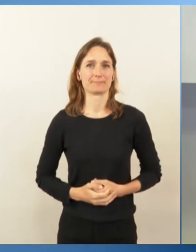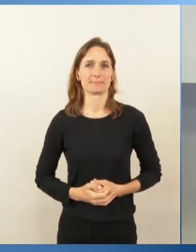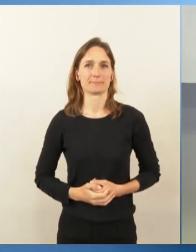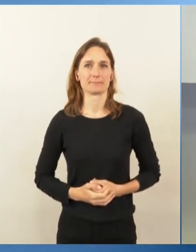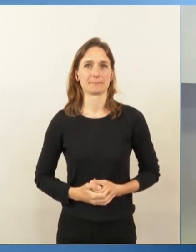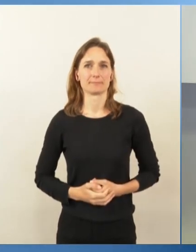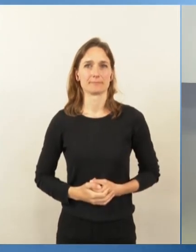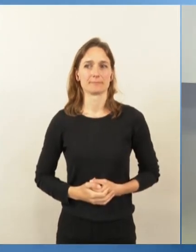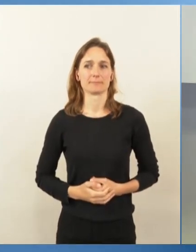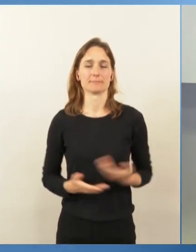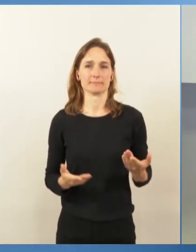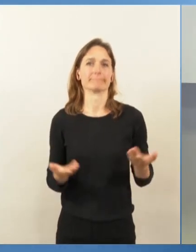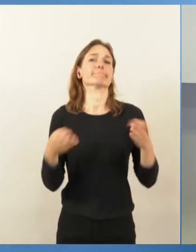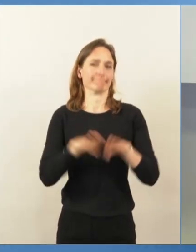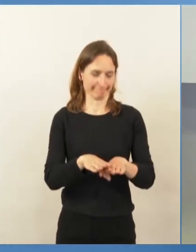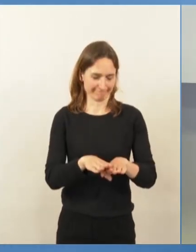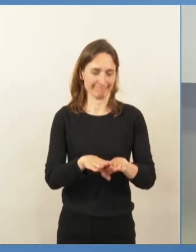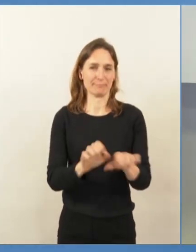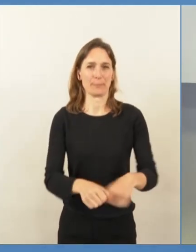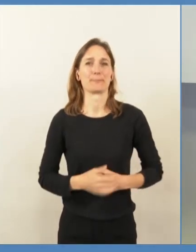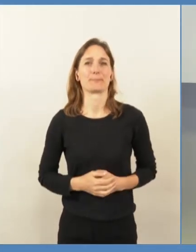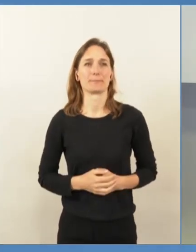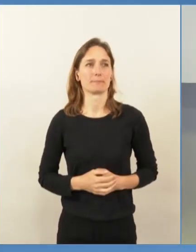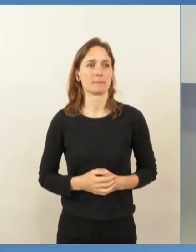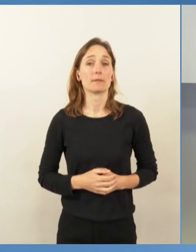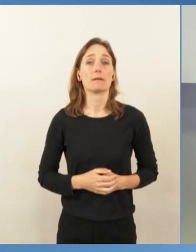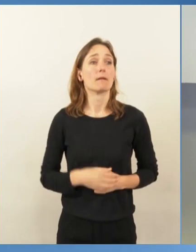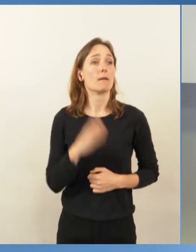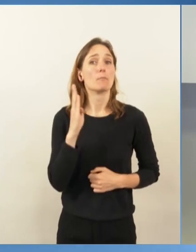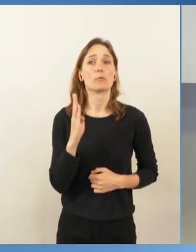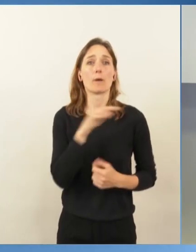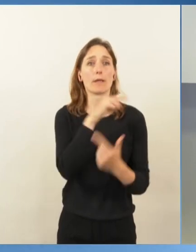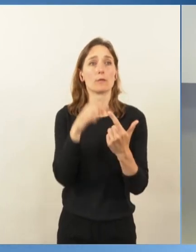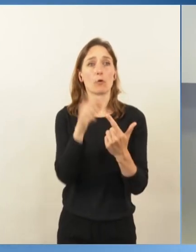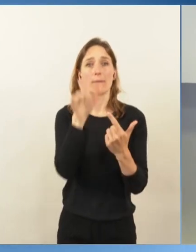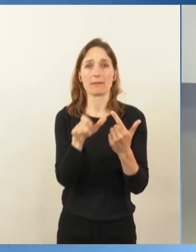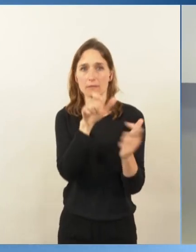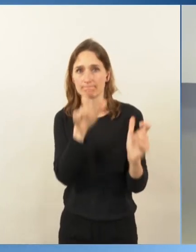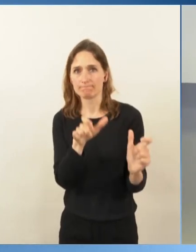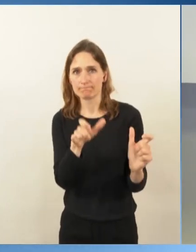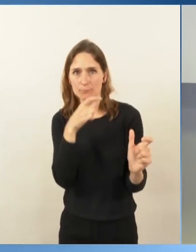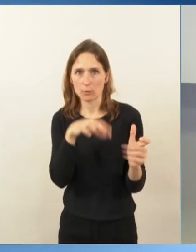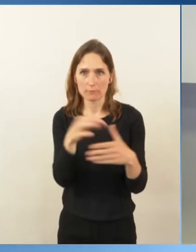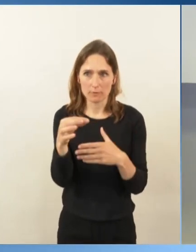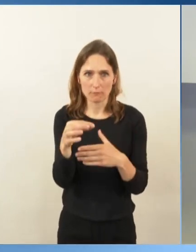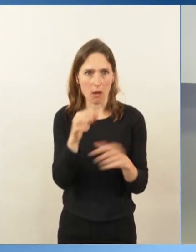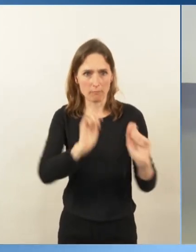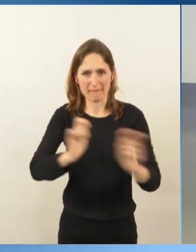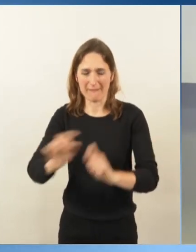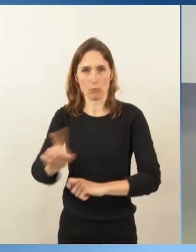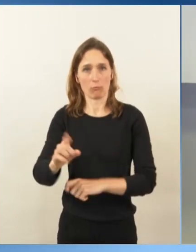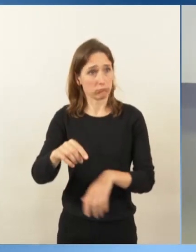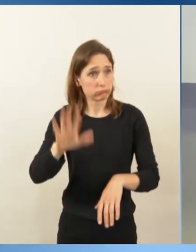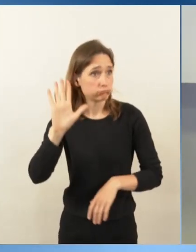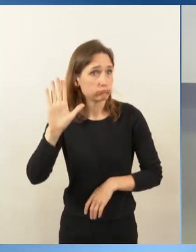donc je le vote et il nous faut désigner deux assesseurs enfin il faut pas être désigné il faut juste qu'il soit volontaire deux assesseurs